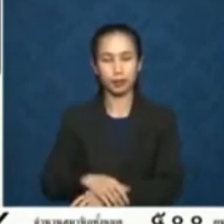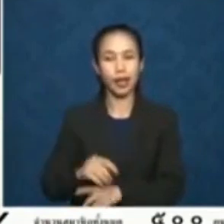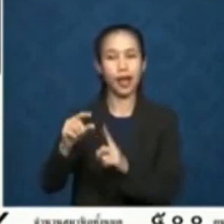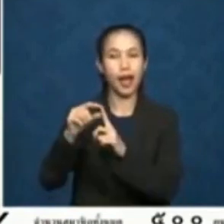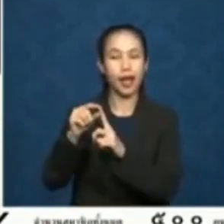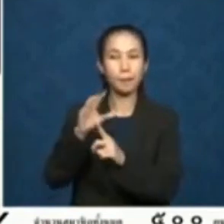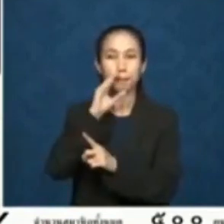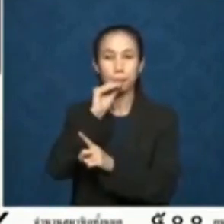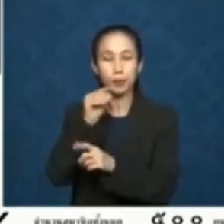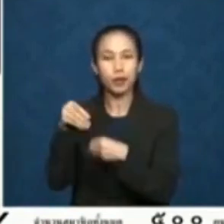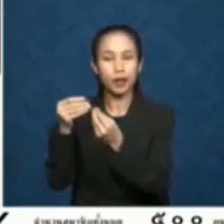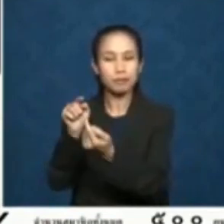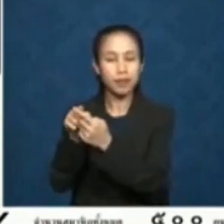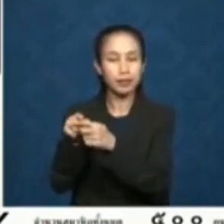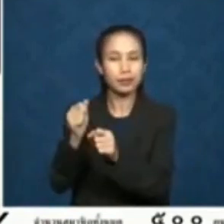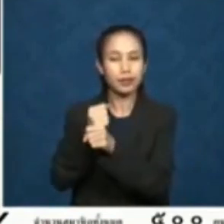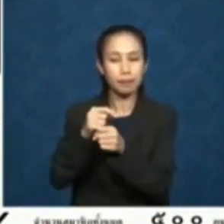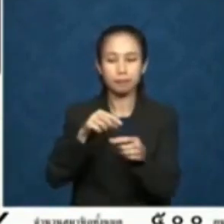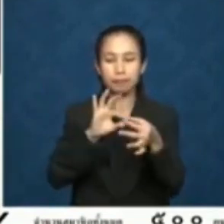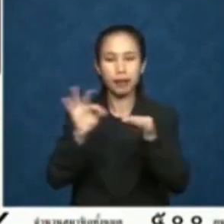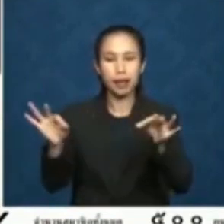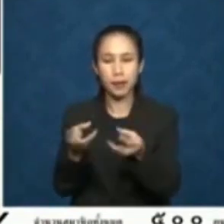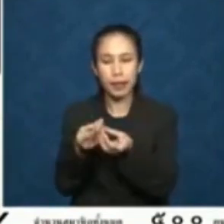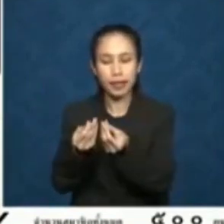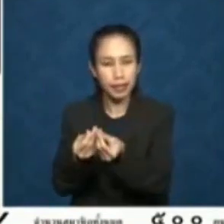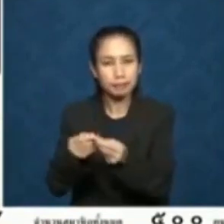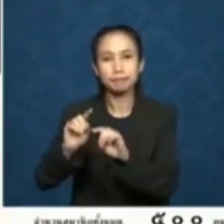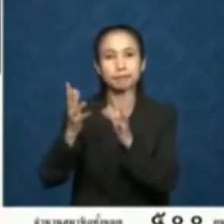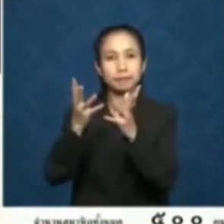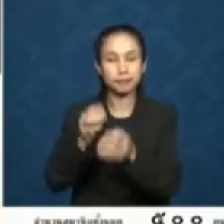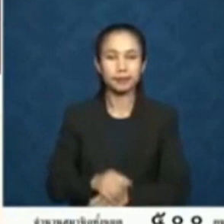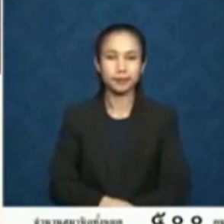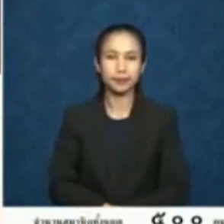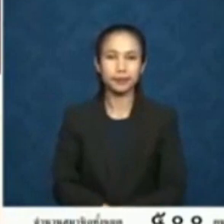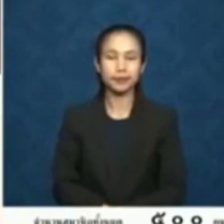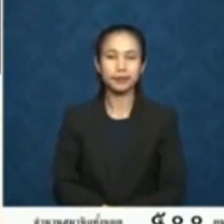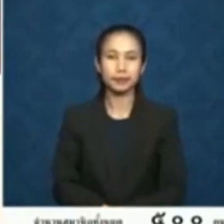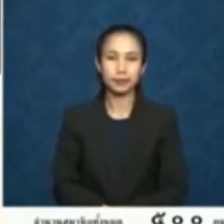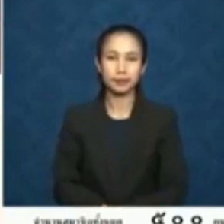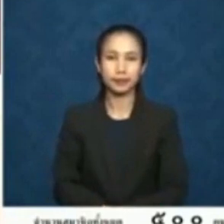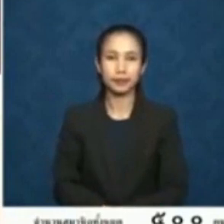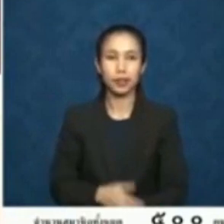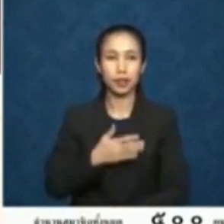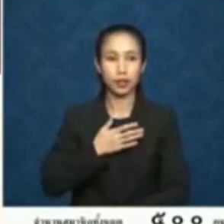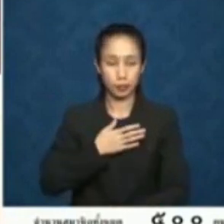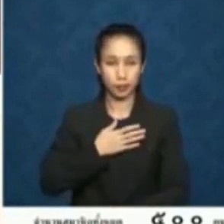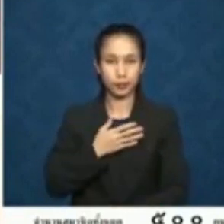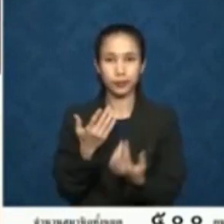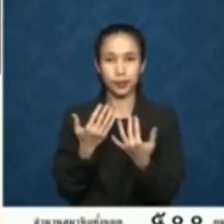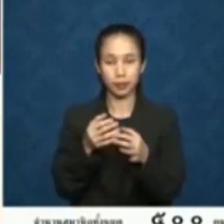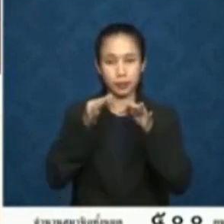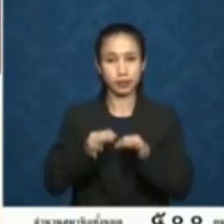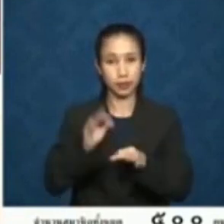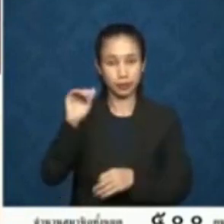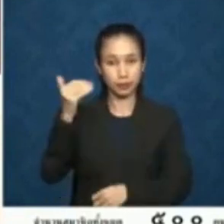ประท้วงพาดพิงครับผมเพราะมีการพูดว่ามีการทำร่างแบบสุกเอาเผากินครับ ครับเดี๋ยวนะครับ